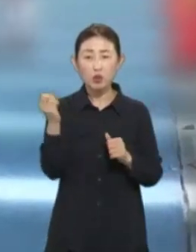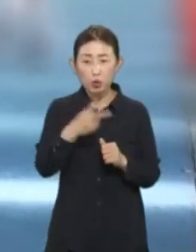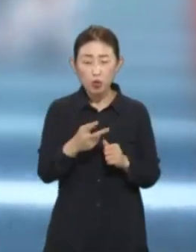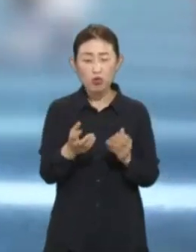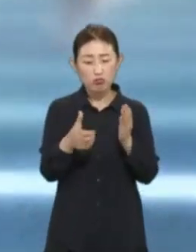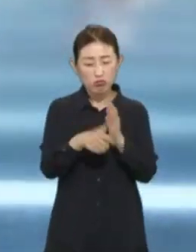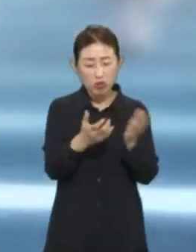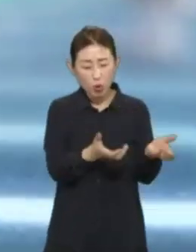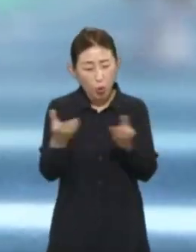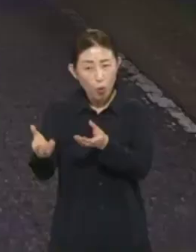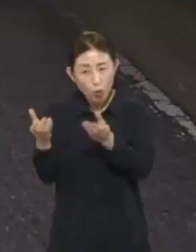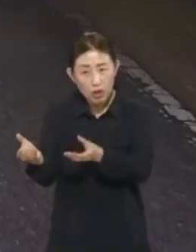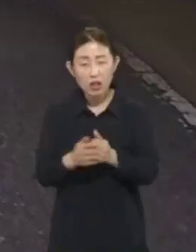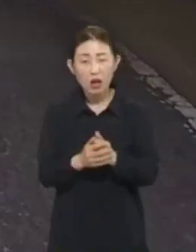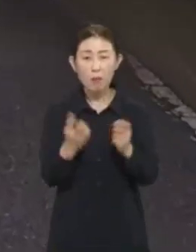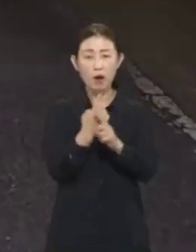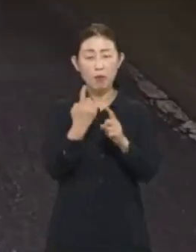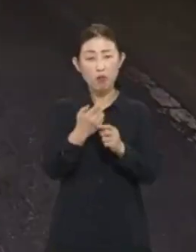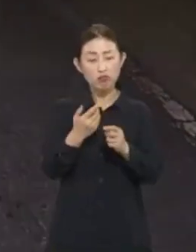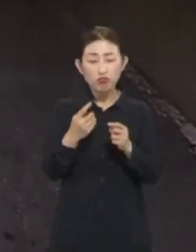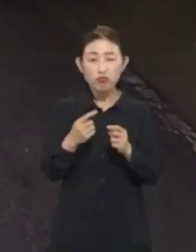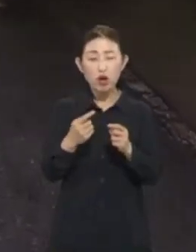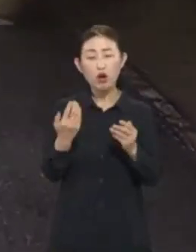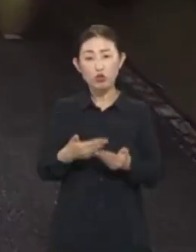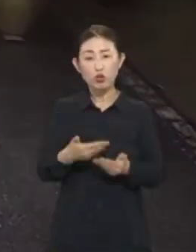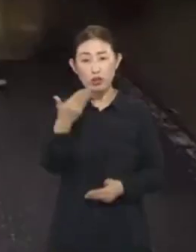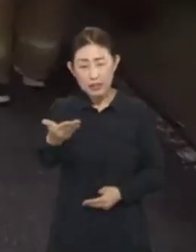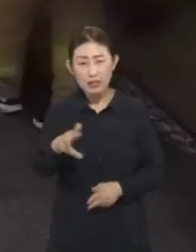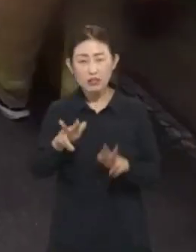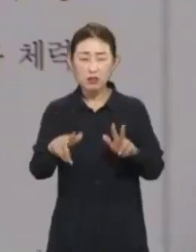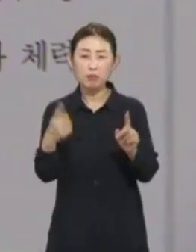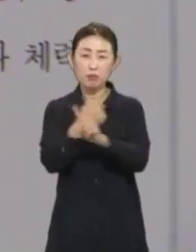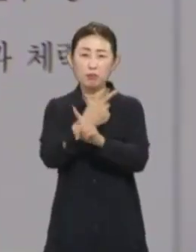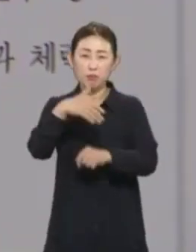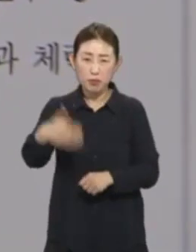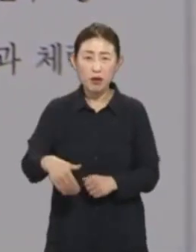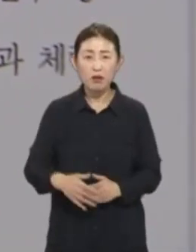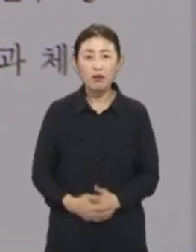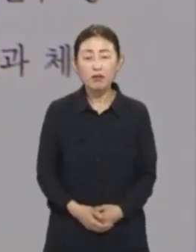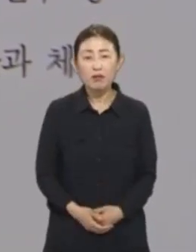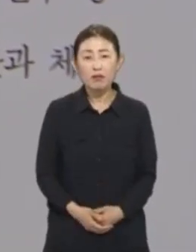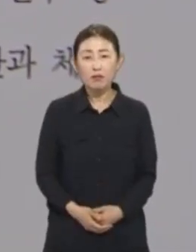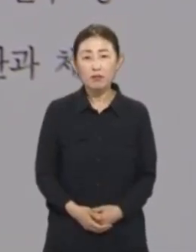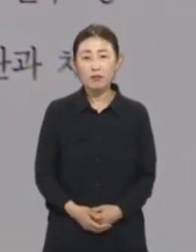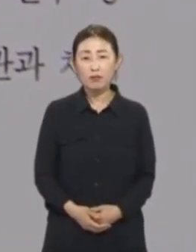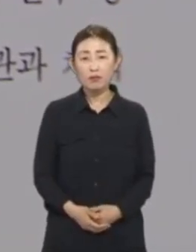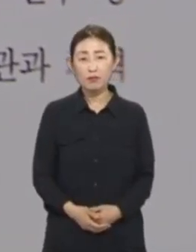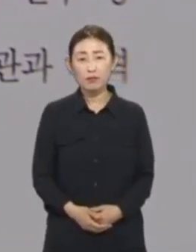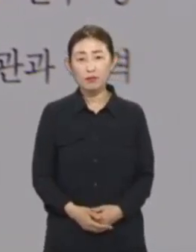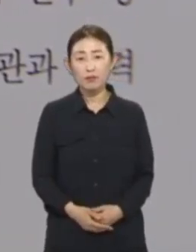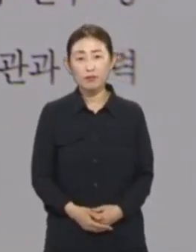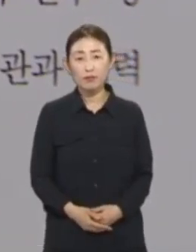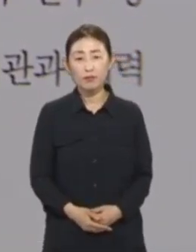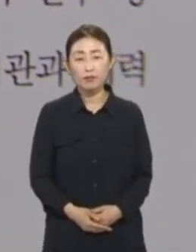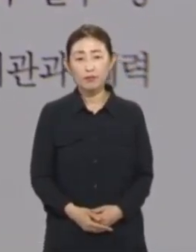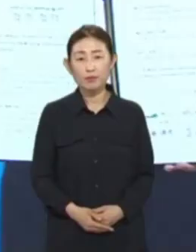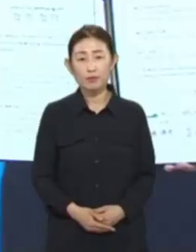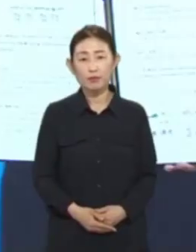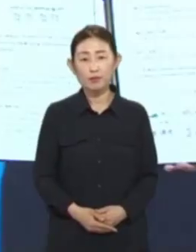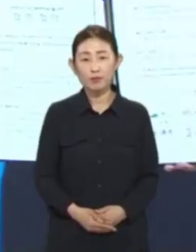장비 옮기기 등의 개선안을 내기도 했지만 아직까지 바뀐 건 없습니다. TJB 김철진입니다.